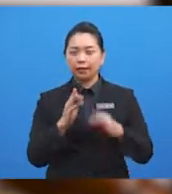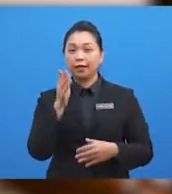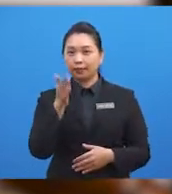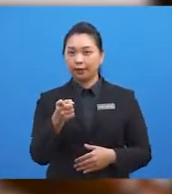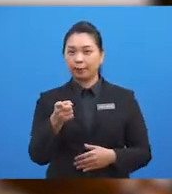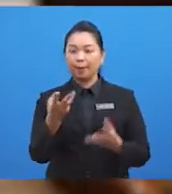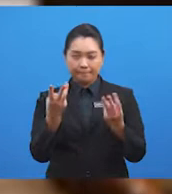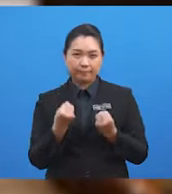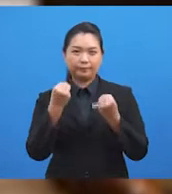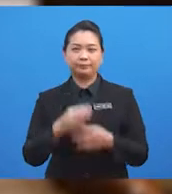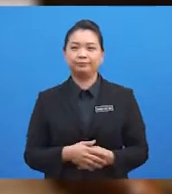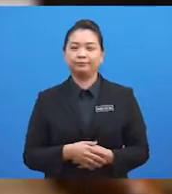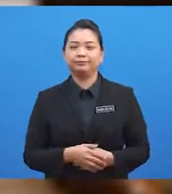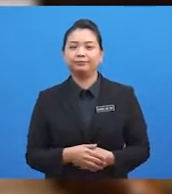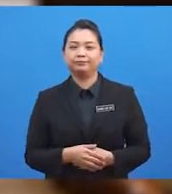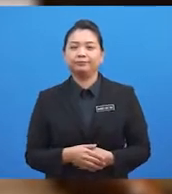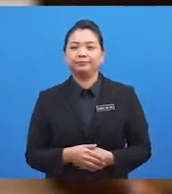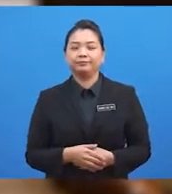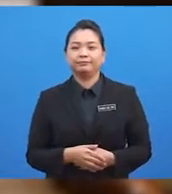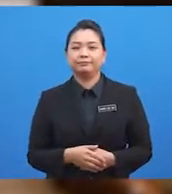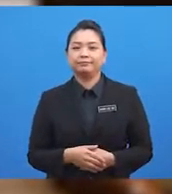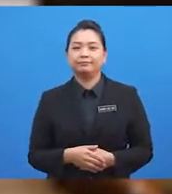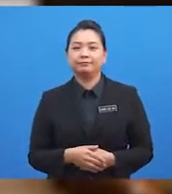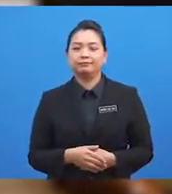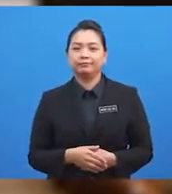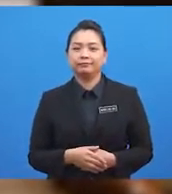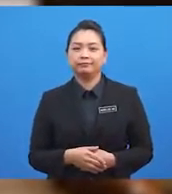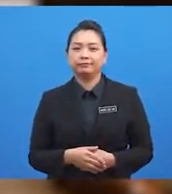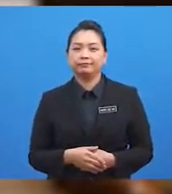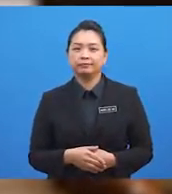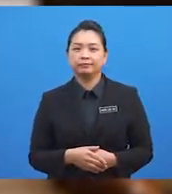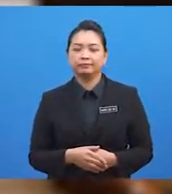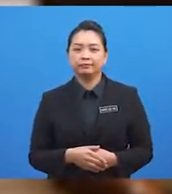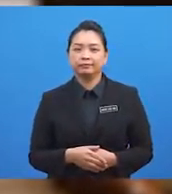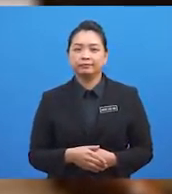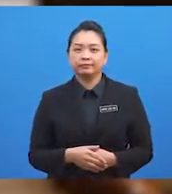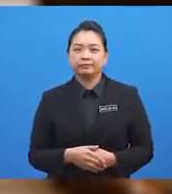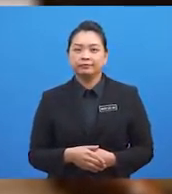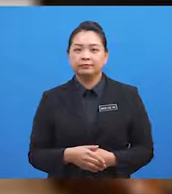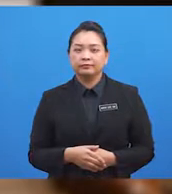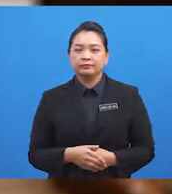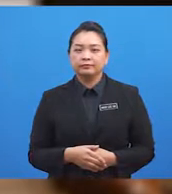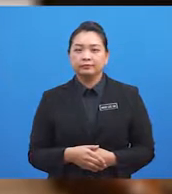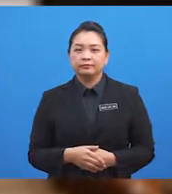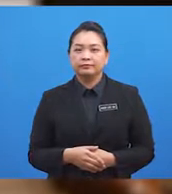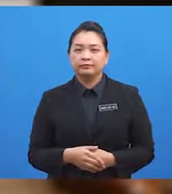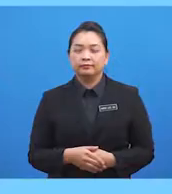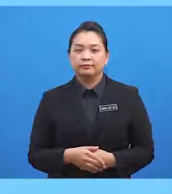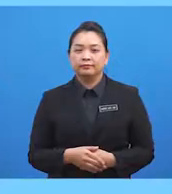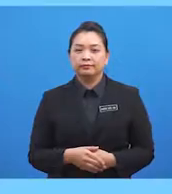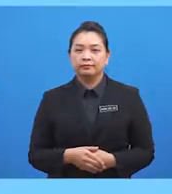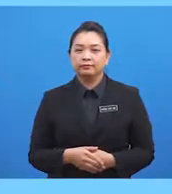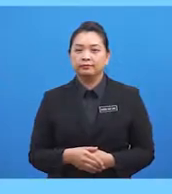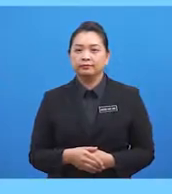berminat. Baiklah para pelajar, sekarang kita lihat pula keadaan-keadaan yang